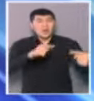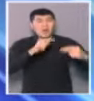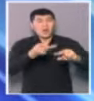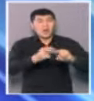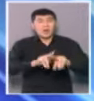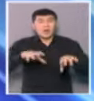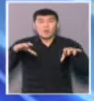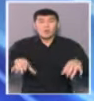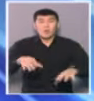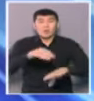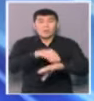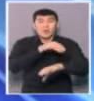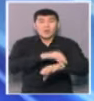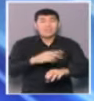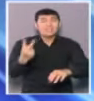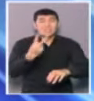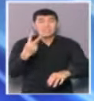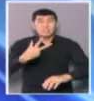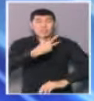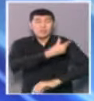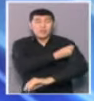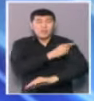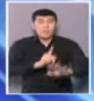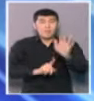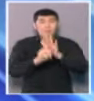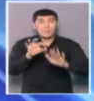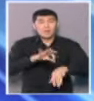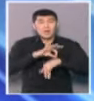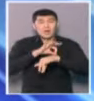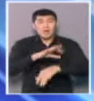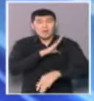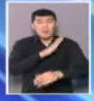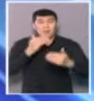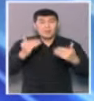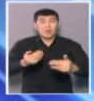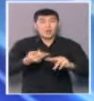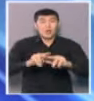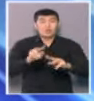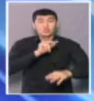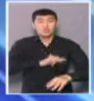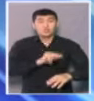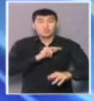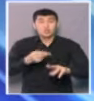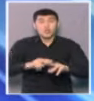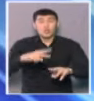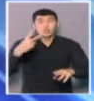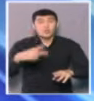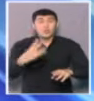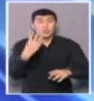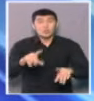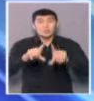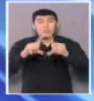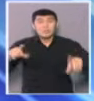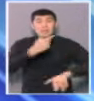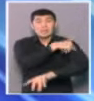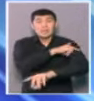орынбасары Бақытгүл Хаменова екінші дозасын тағы да алғашқылардың бірі болып салдырды. Осы қызмет үшін өңірде 24 медициналық